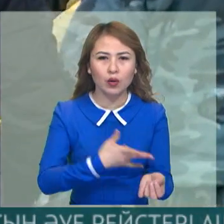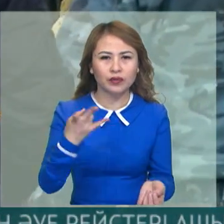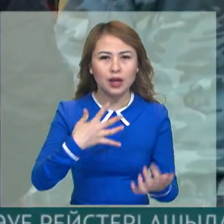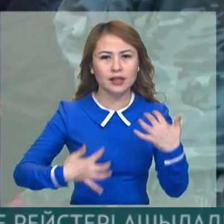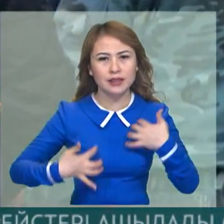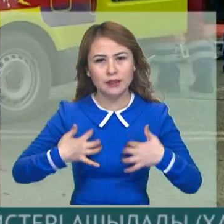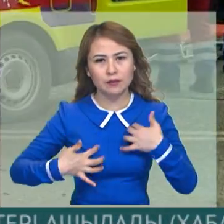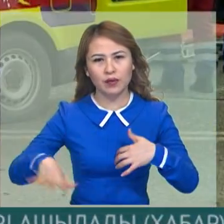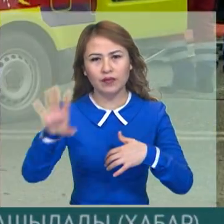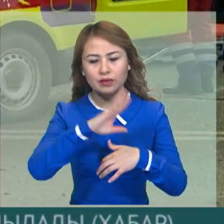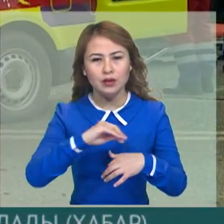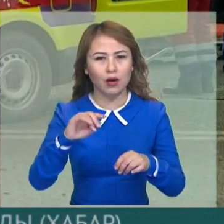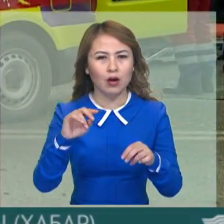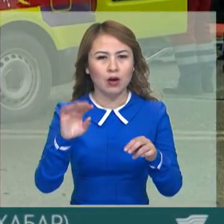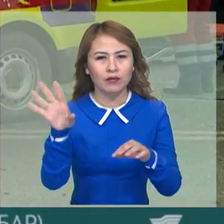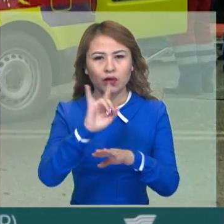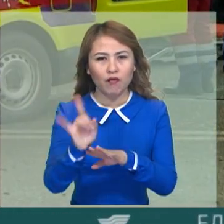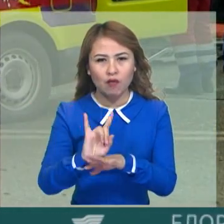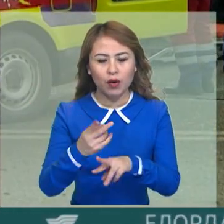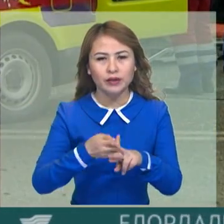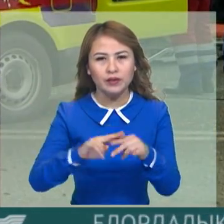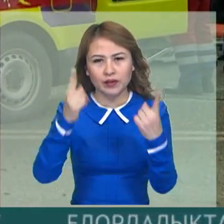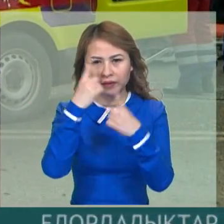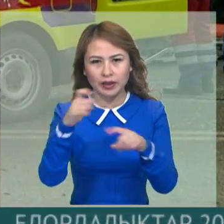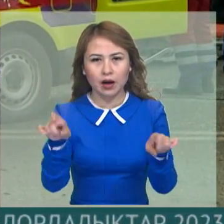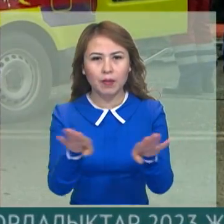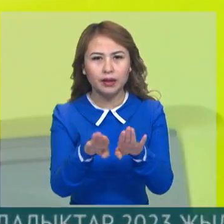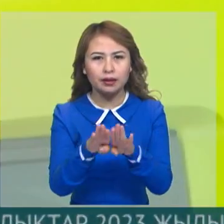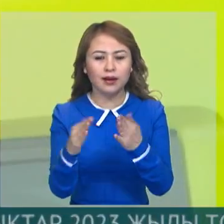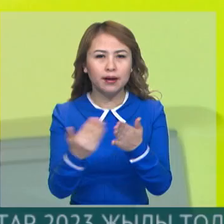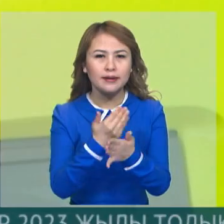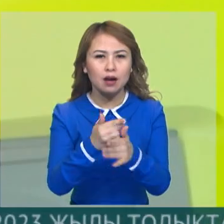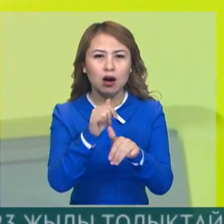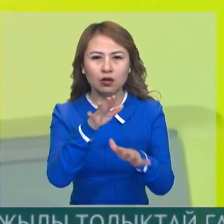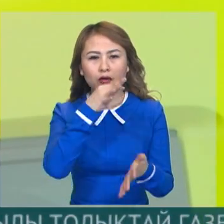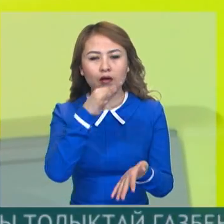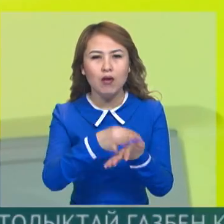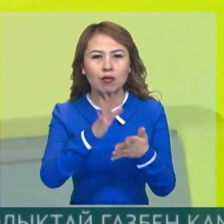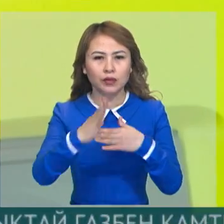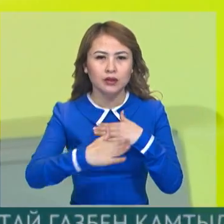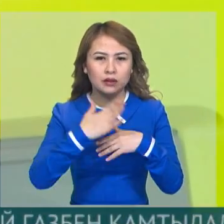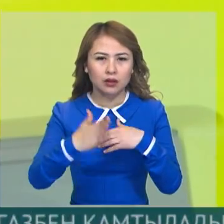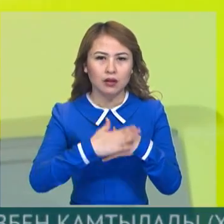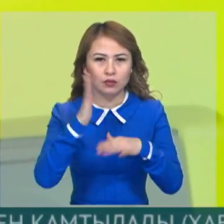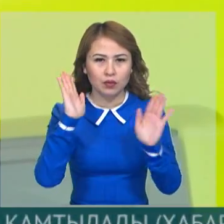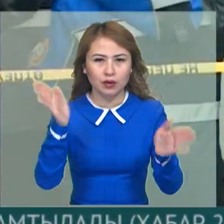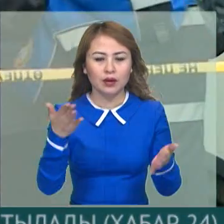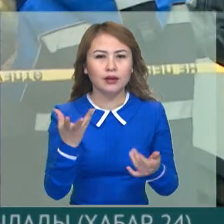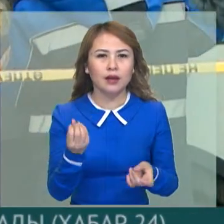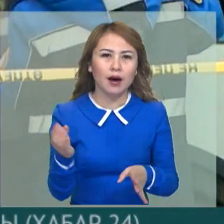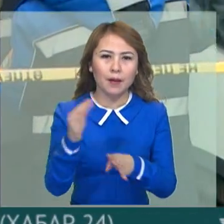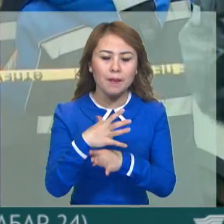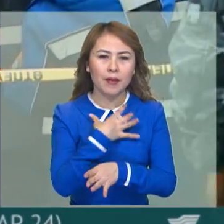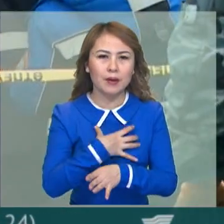деген ақпарат шындыққа жанаспайды. Ішкі істер органдары мұндай фейк ақпараттарды таратқандар жауапкершілікке тартылатынын